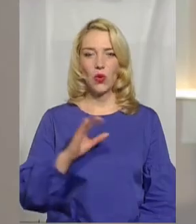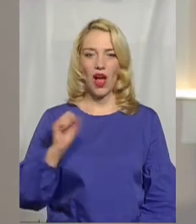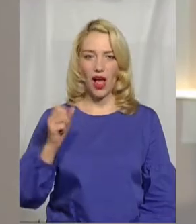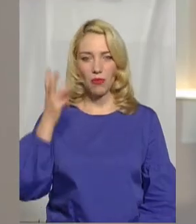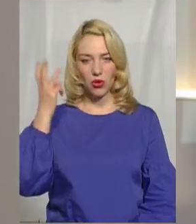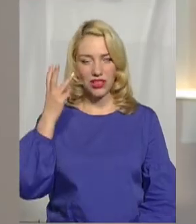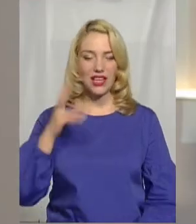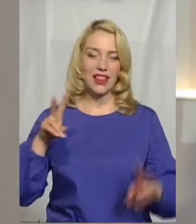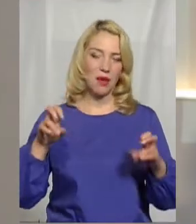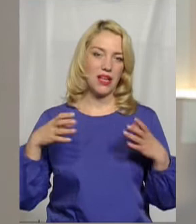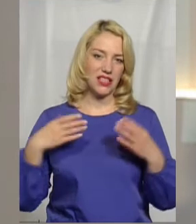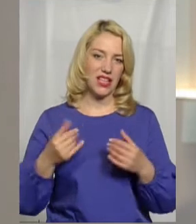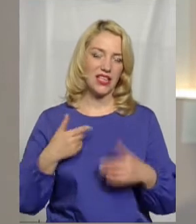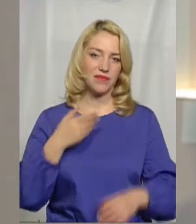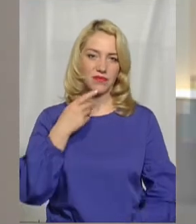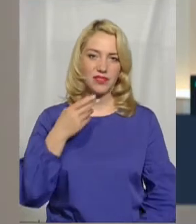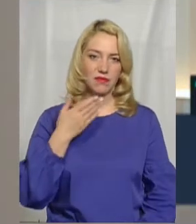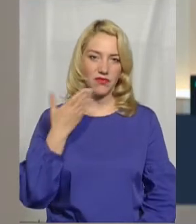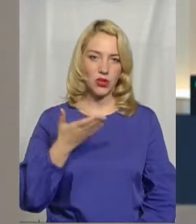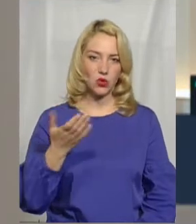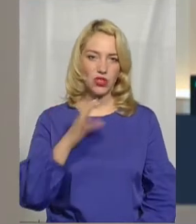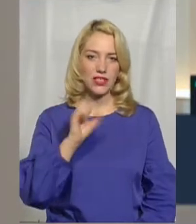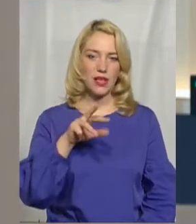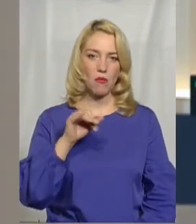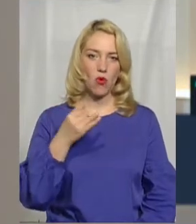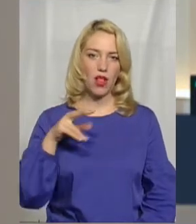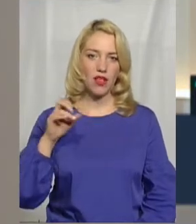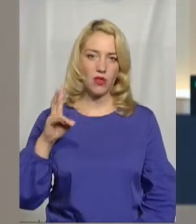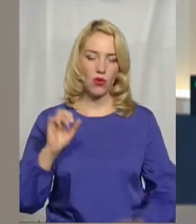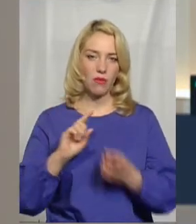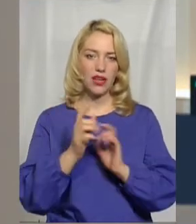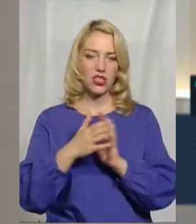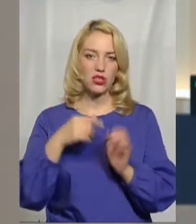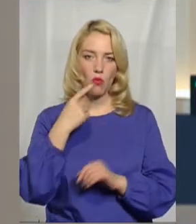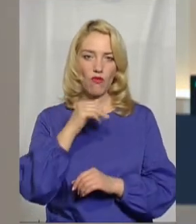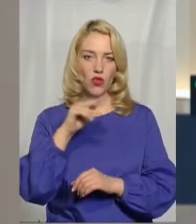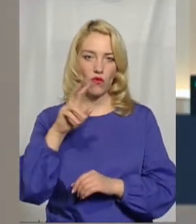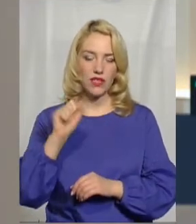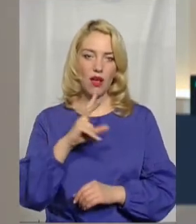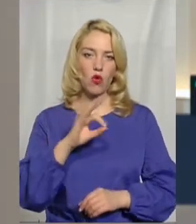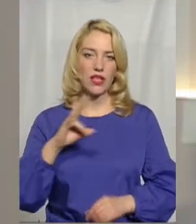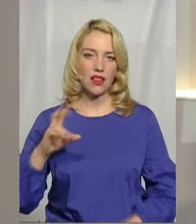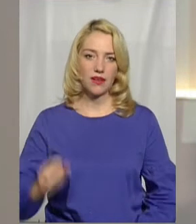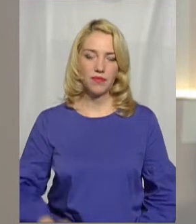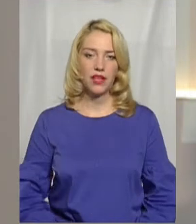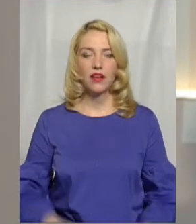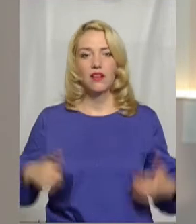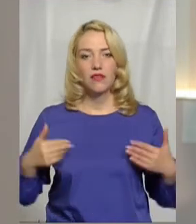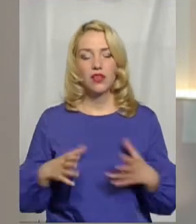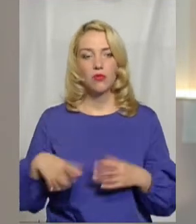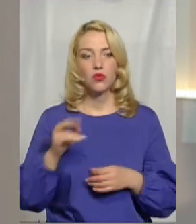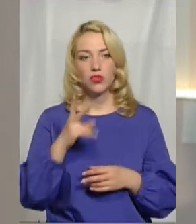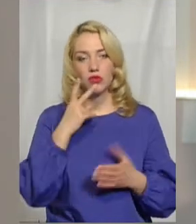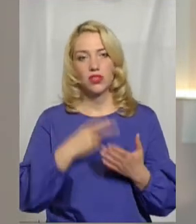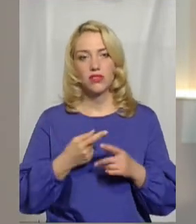На ЮА Поділля тема дня. Мене звати Алла Самойленко, на жестову мову перекладає Оксана Фіновська. Вітаємо усіх,